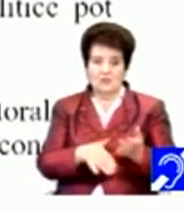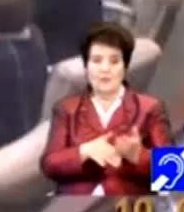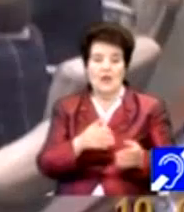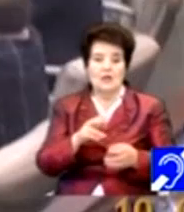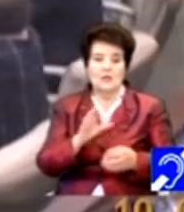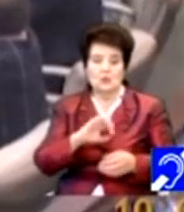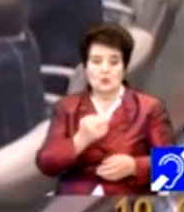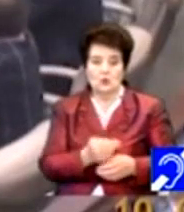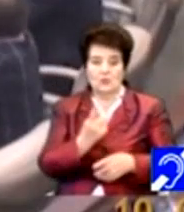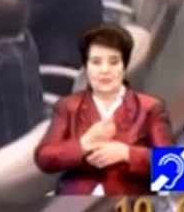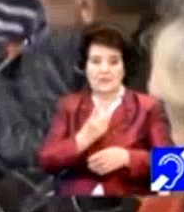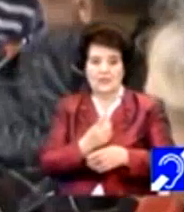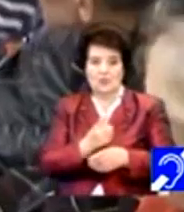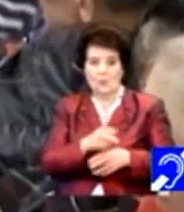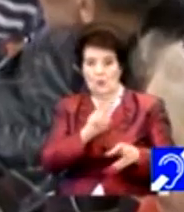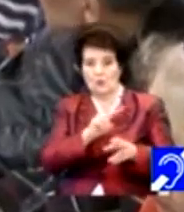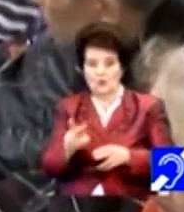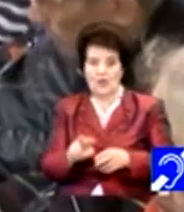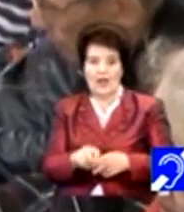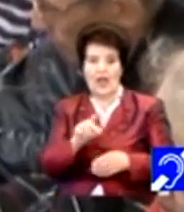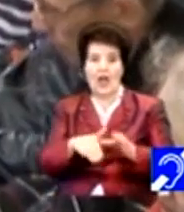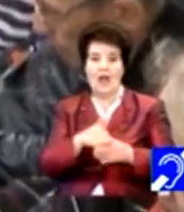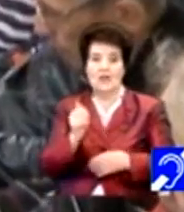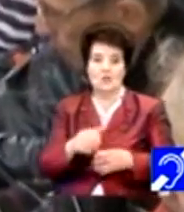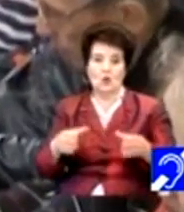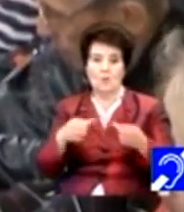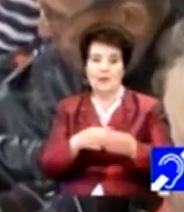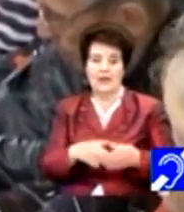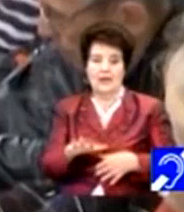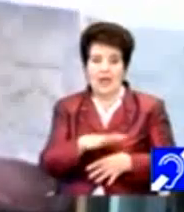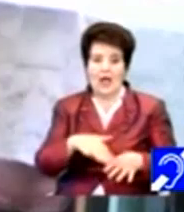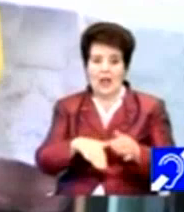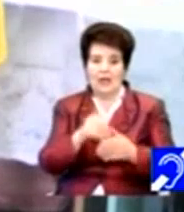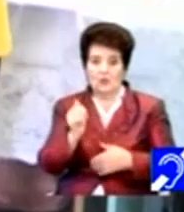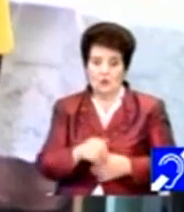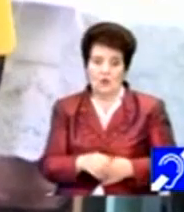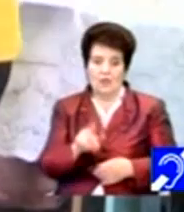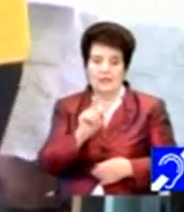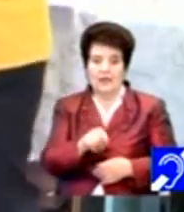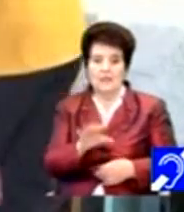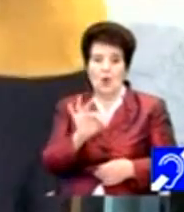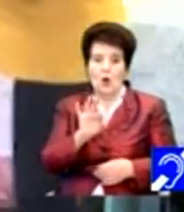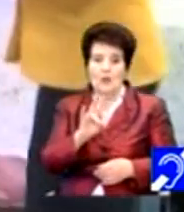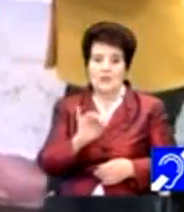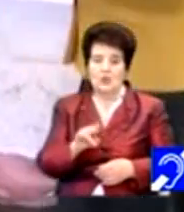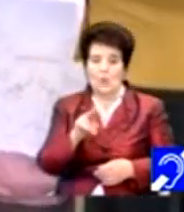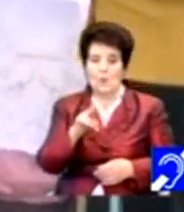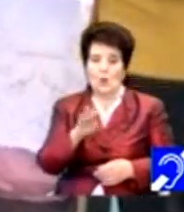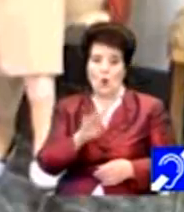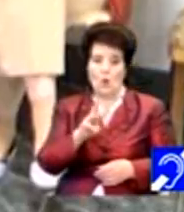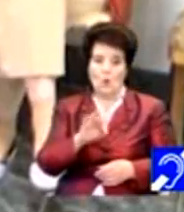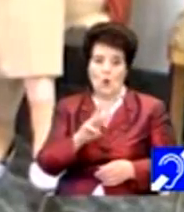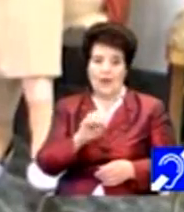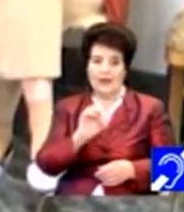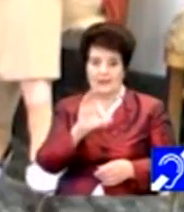mai propun și interzicerea monitorizării alegerilor și campaniilor electorale de către ONG-uri. Cei de la Promolex, organizație